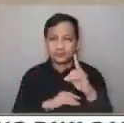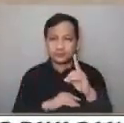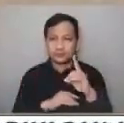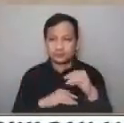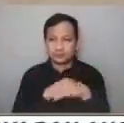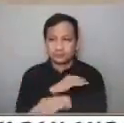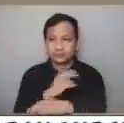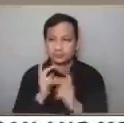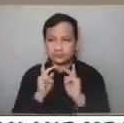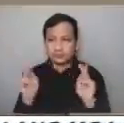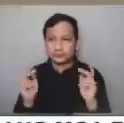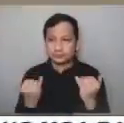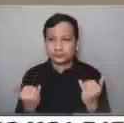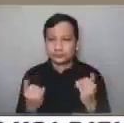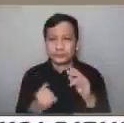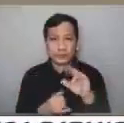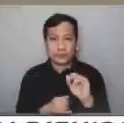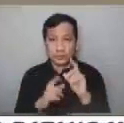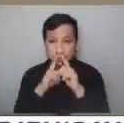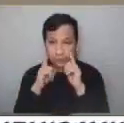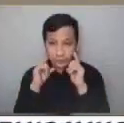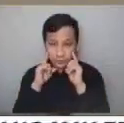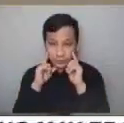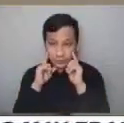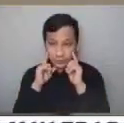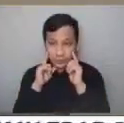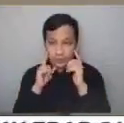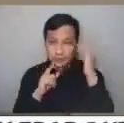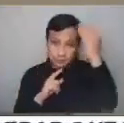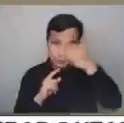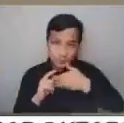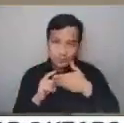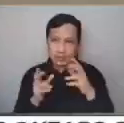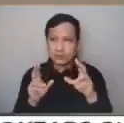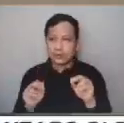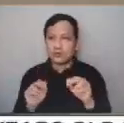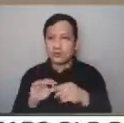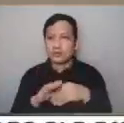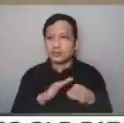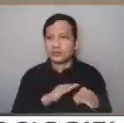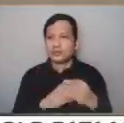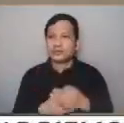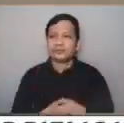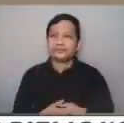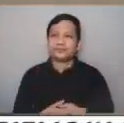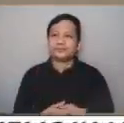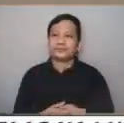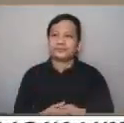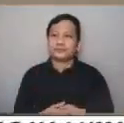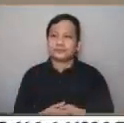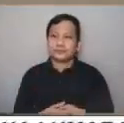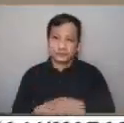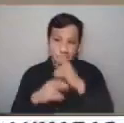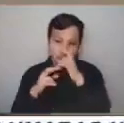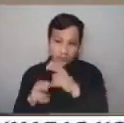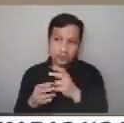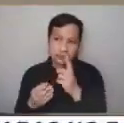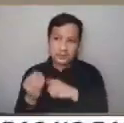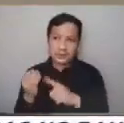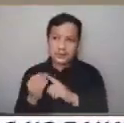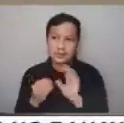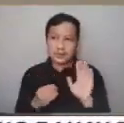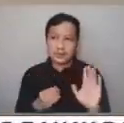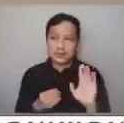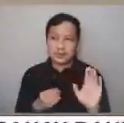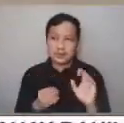surprise ang binuksan ng Department of Environment and Natural Resources ang Dolomite Beach para bigyan ng pagkakataon ang mga tao